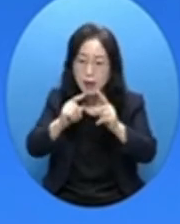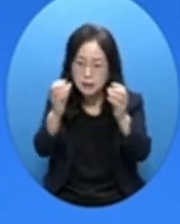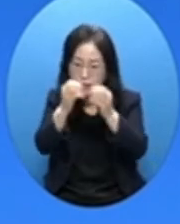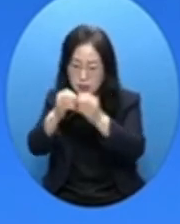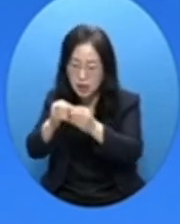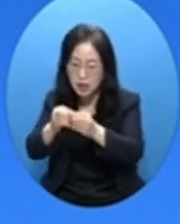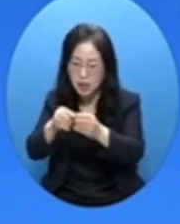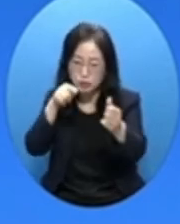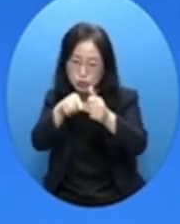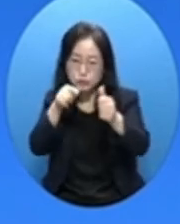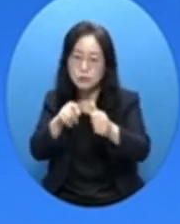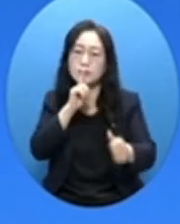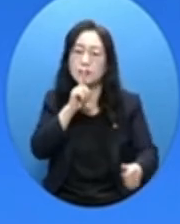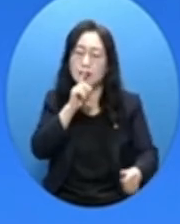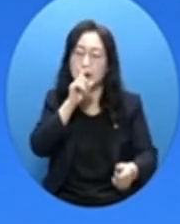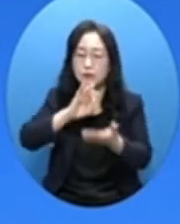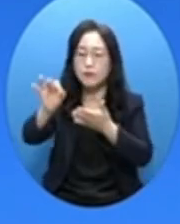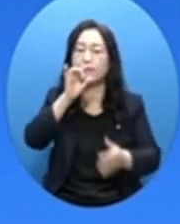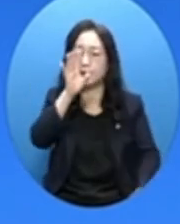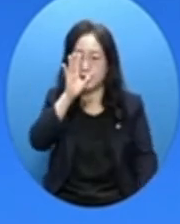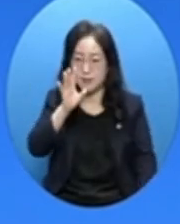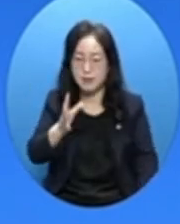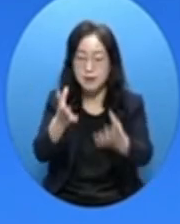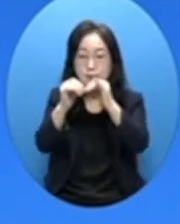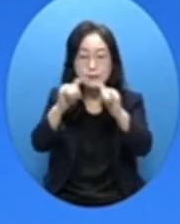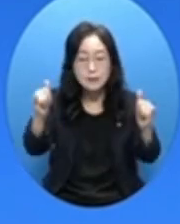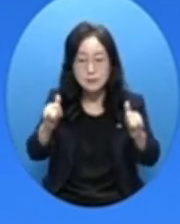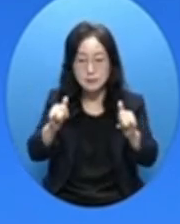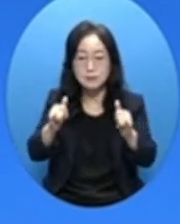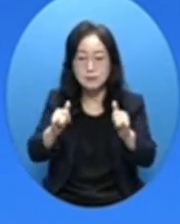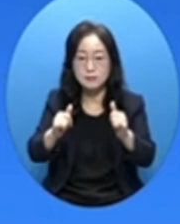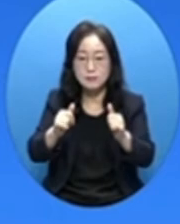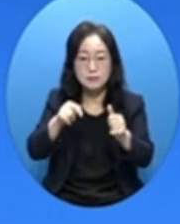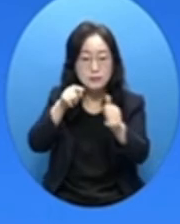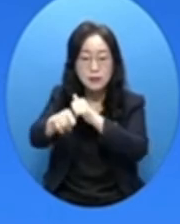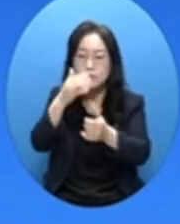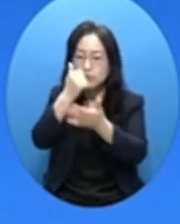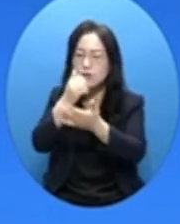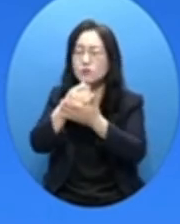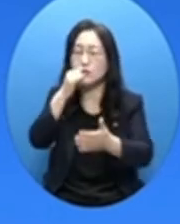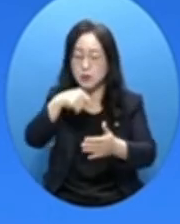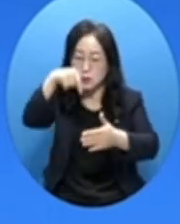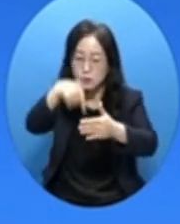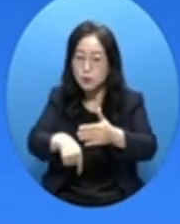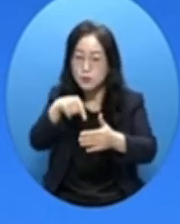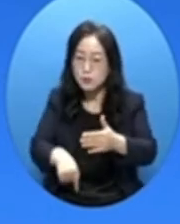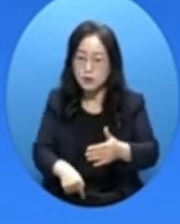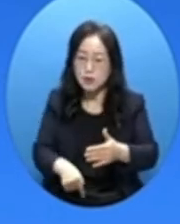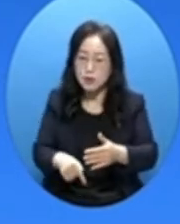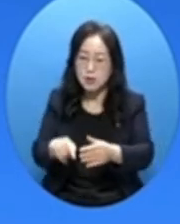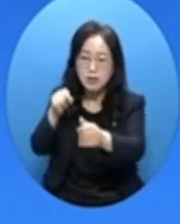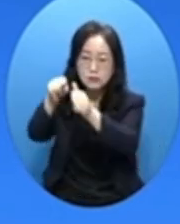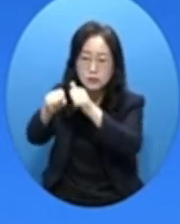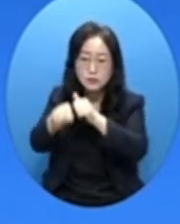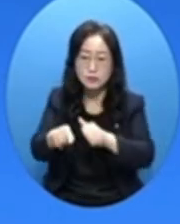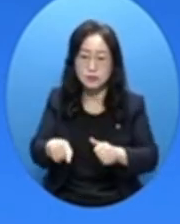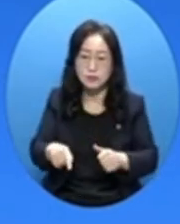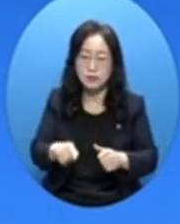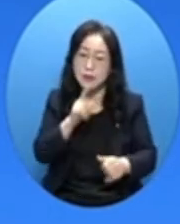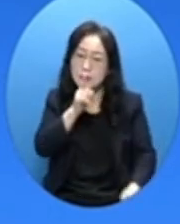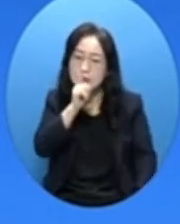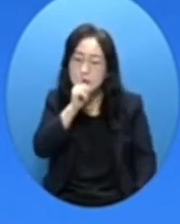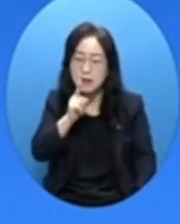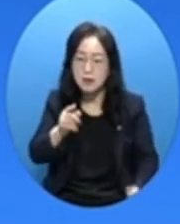됩니다. 많은 사람이 살인죄를 저지르고 있습니다. 마음속에 살인죄를 저지르고 있고, 말로서 살인죄를 저지르고